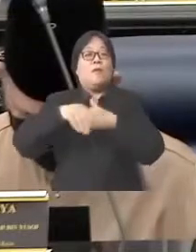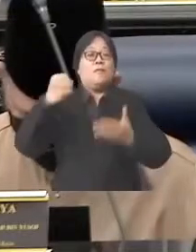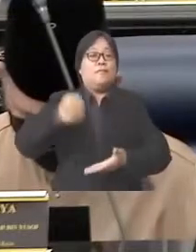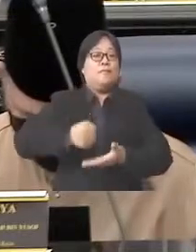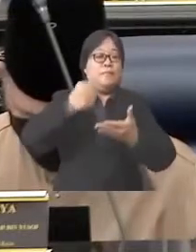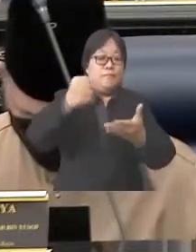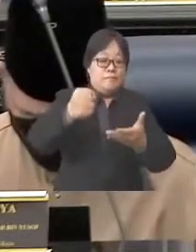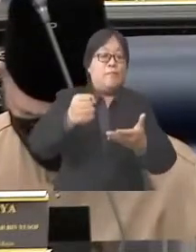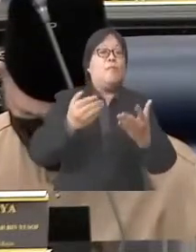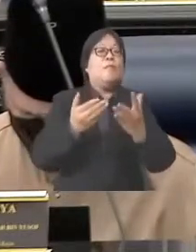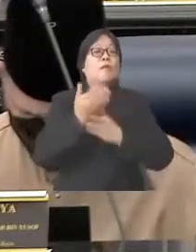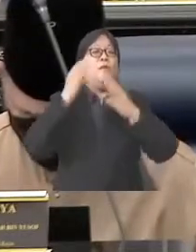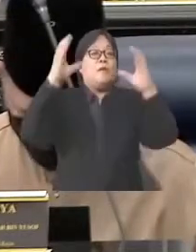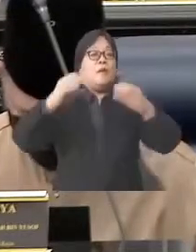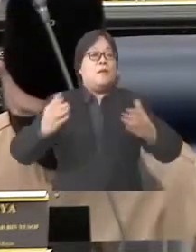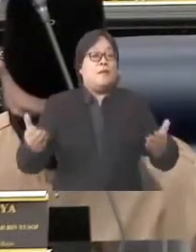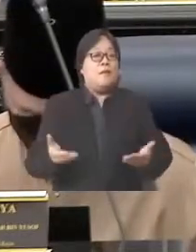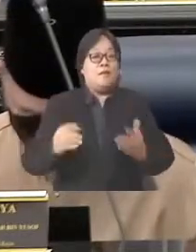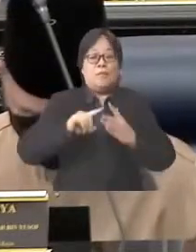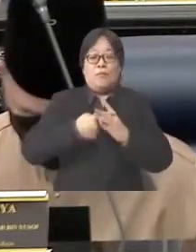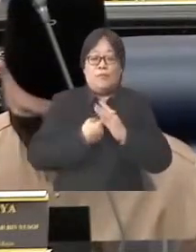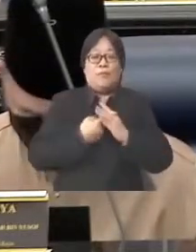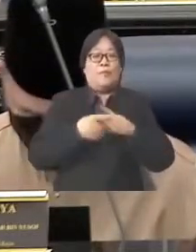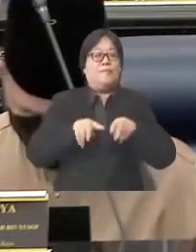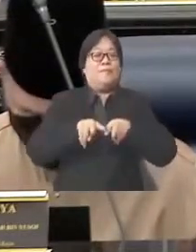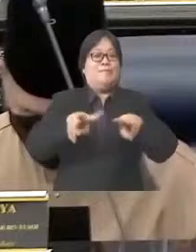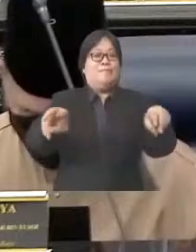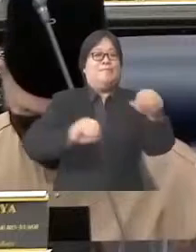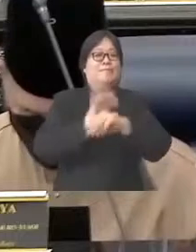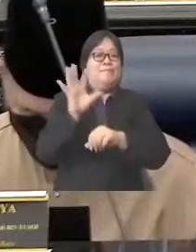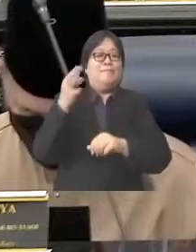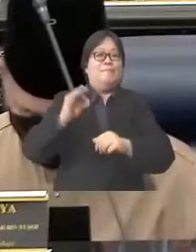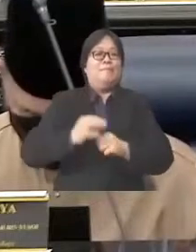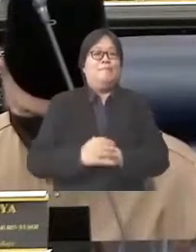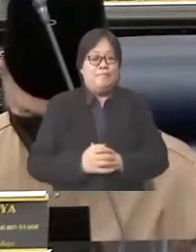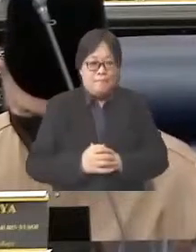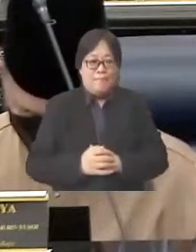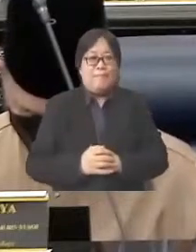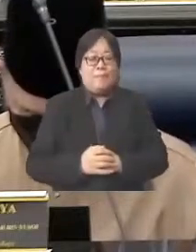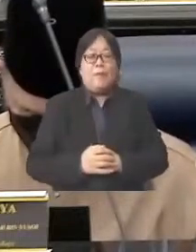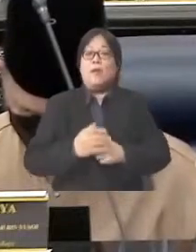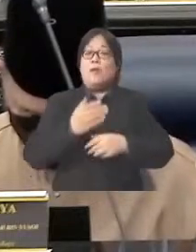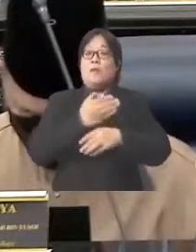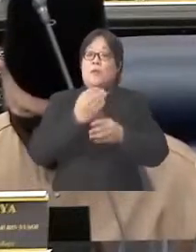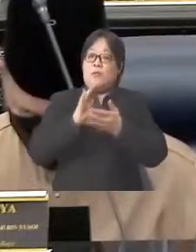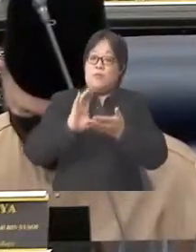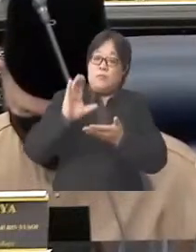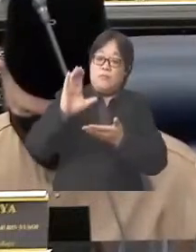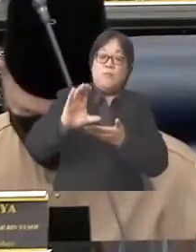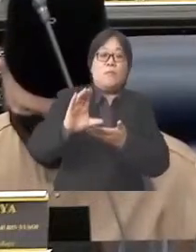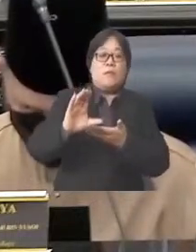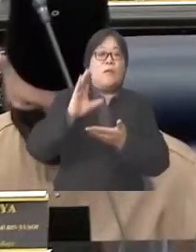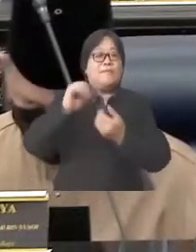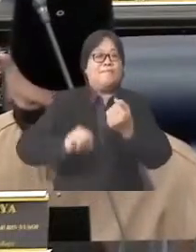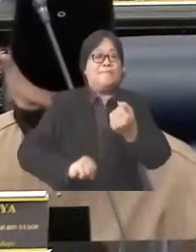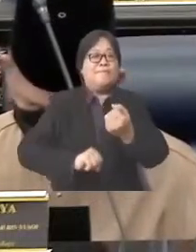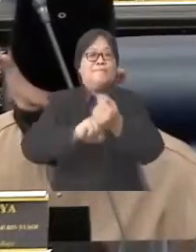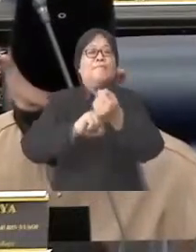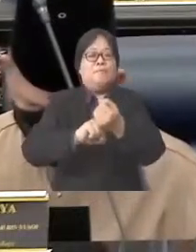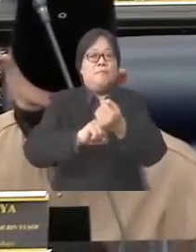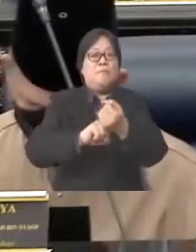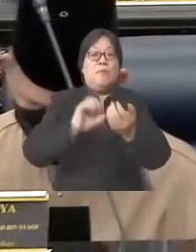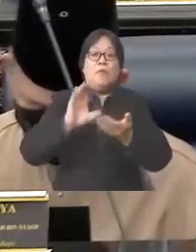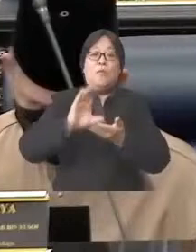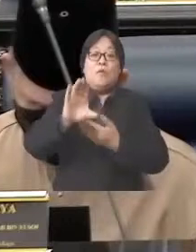diperolehi melalui kaidah-kaidah ini sejak tempo pendek bermula makanya bentuk pembiayaan segini akan terus sombong